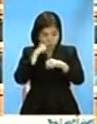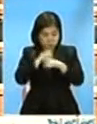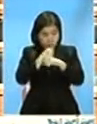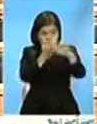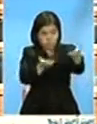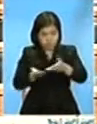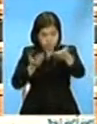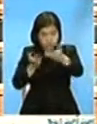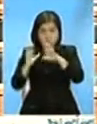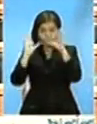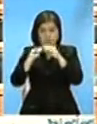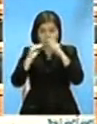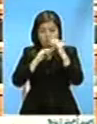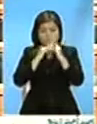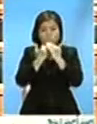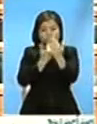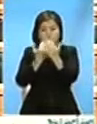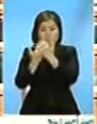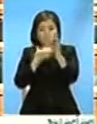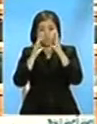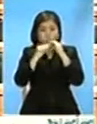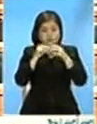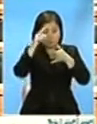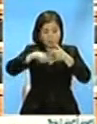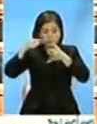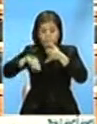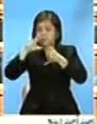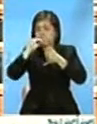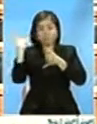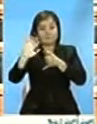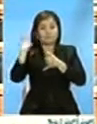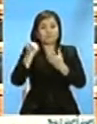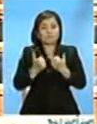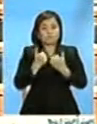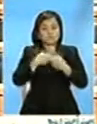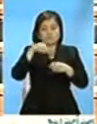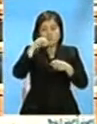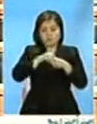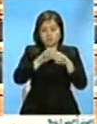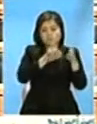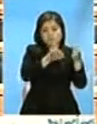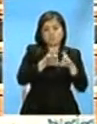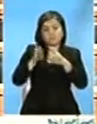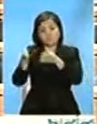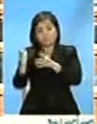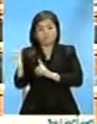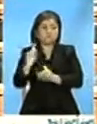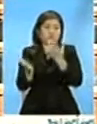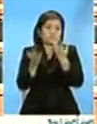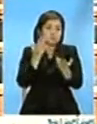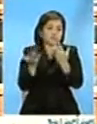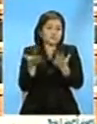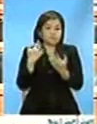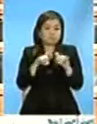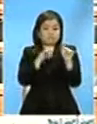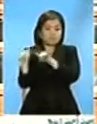เชิญมาก็มาประชุมกันเยอะแยะผมไม่เอ่ยชื่อบุคคลนะครับที่จริงนะวันนี้ไปอยู่ฝั่งโน้นบ้างฝั่งนี้บ้างในทางการเมืองไม่เ